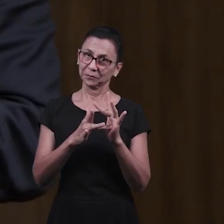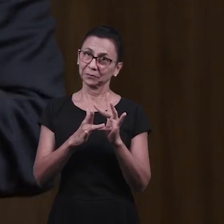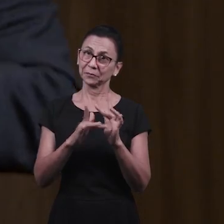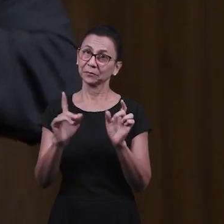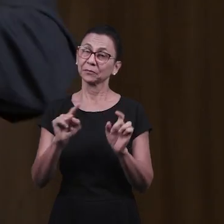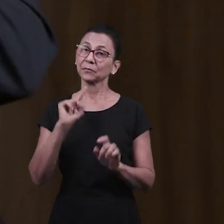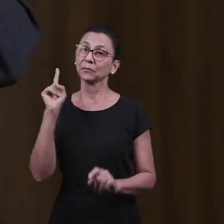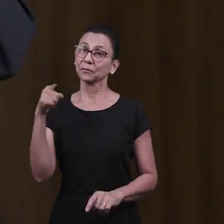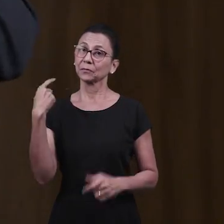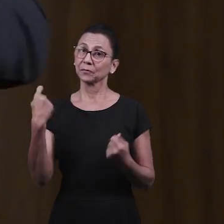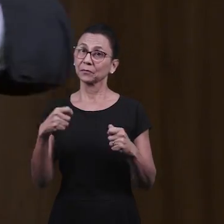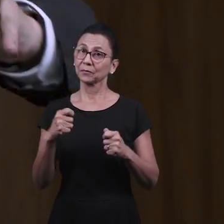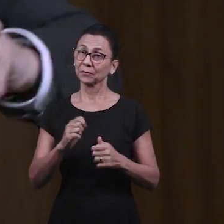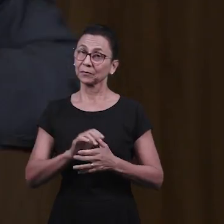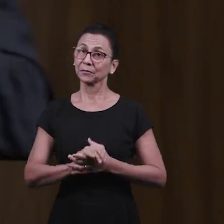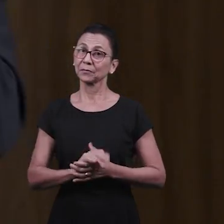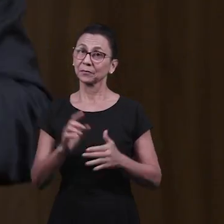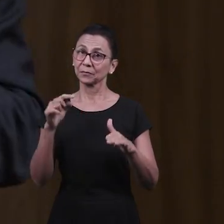Seigneur Jésus.